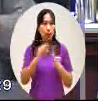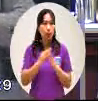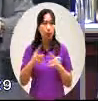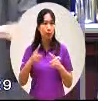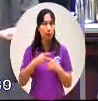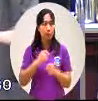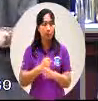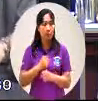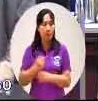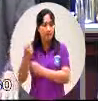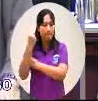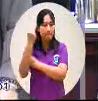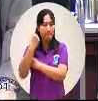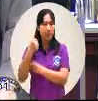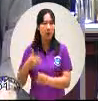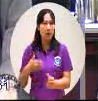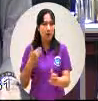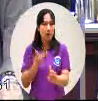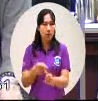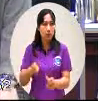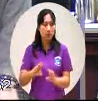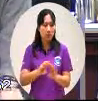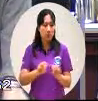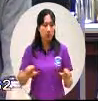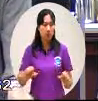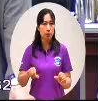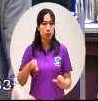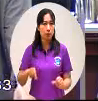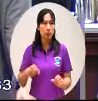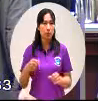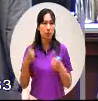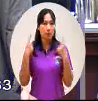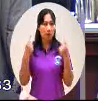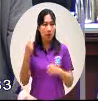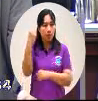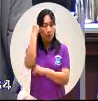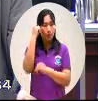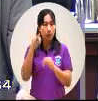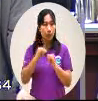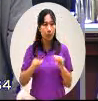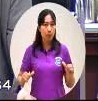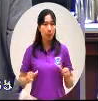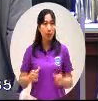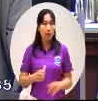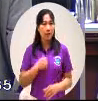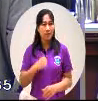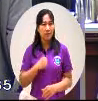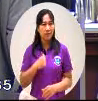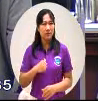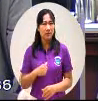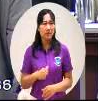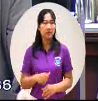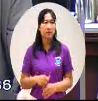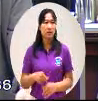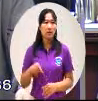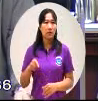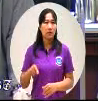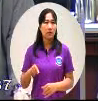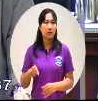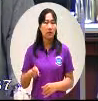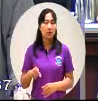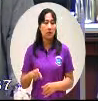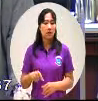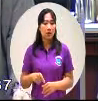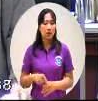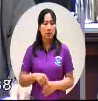啊，让这些土地哦能够让我们的原住民哦真的原住民很多时候已经什么都没